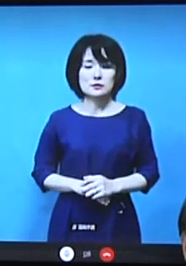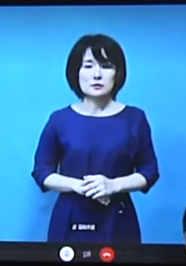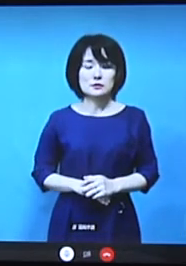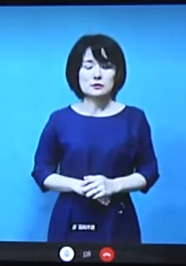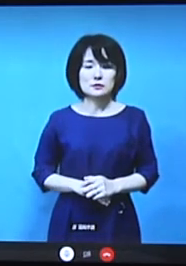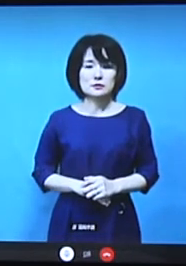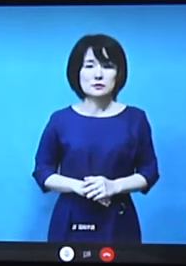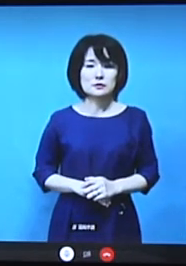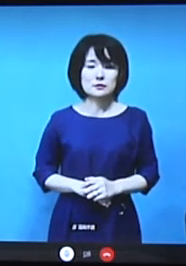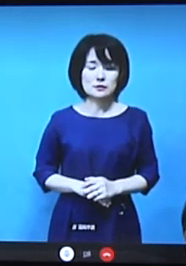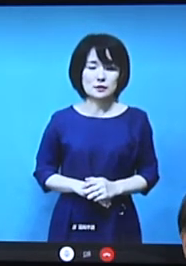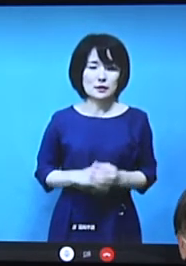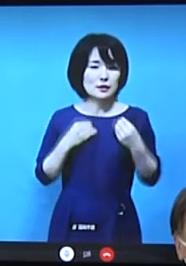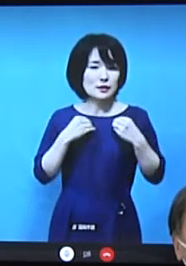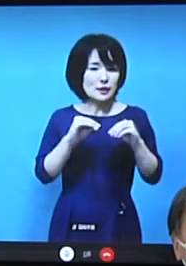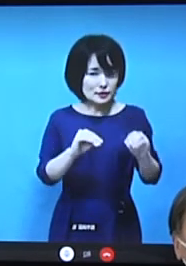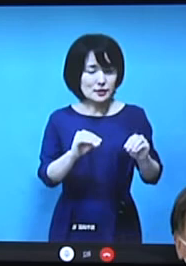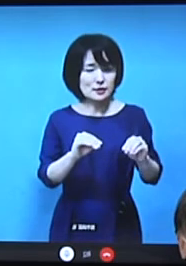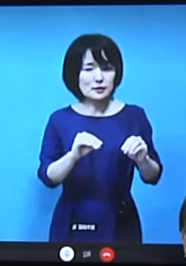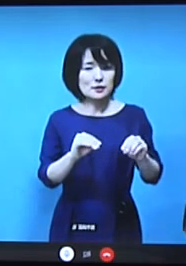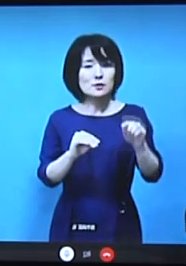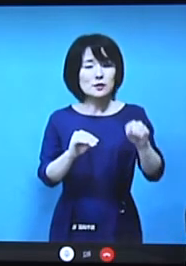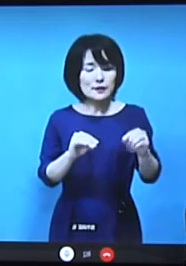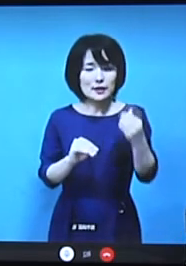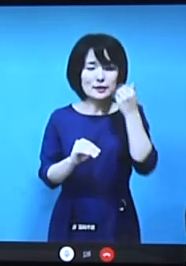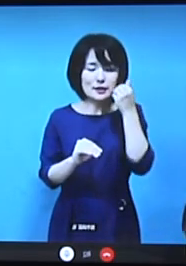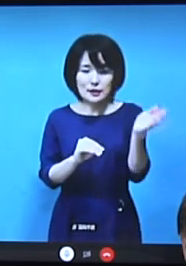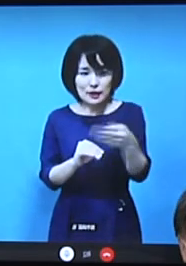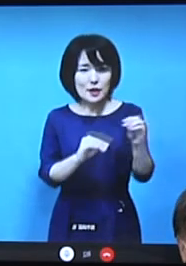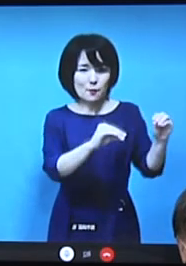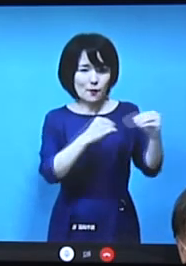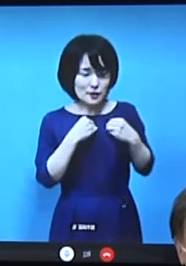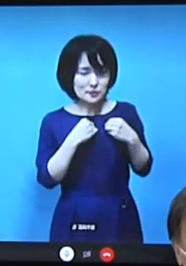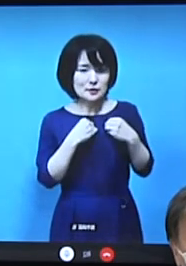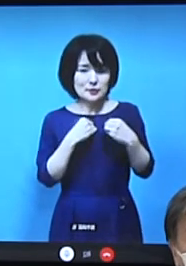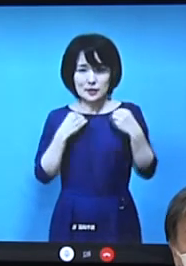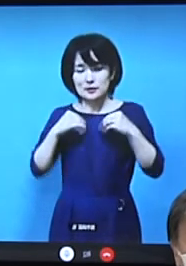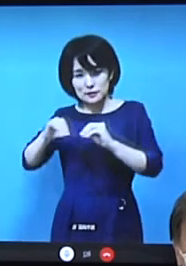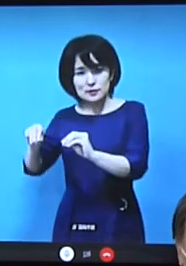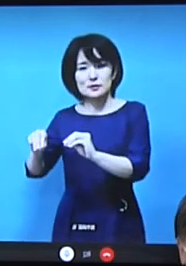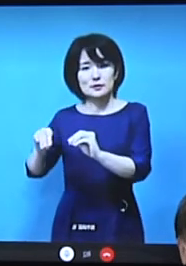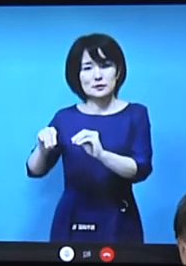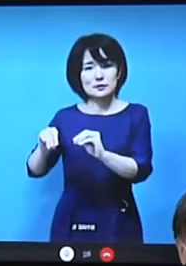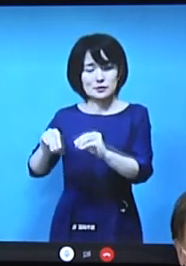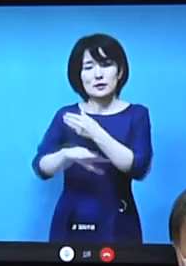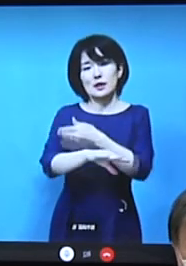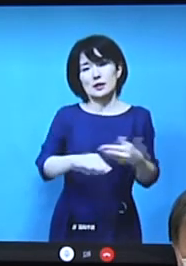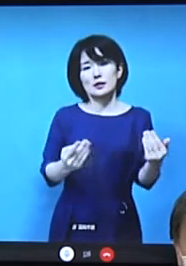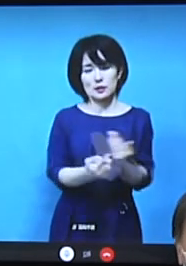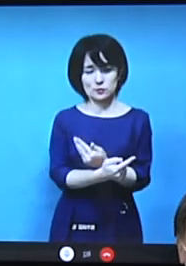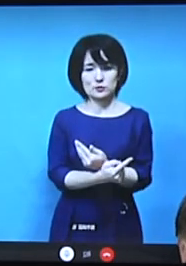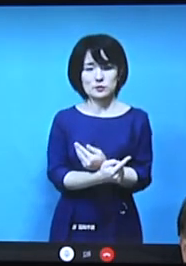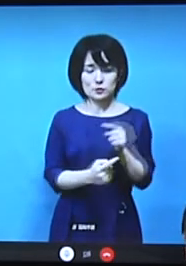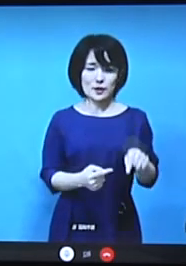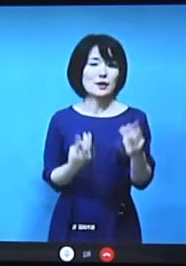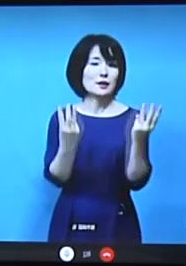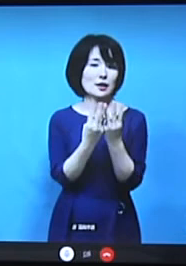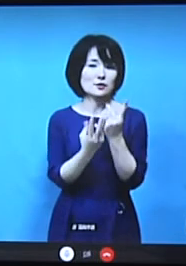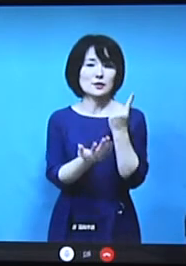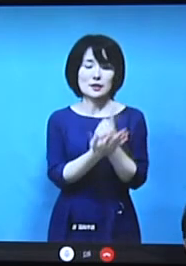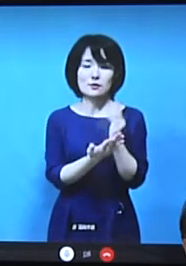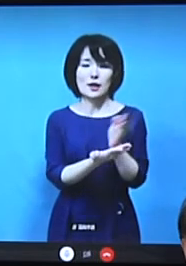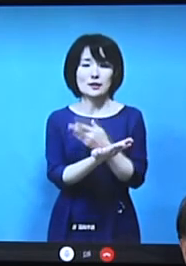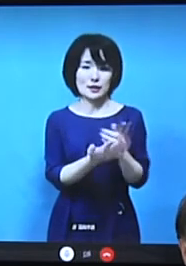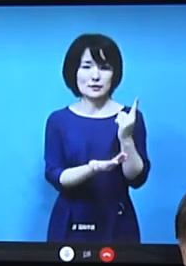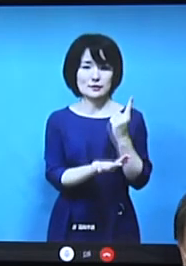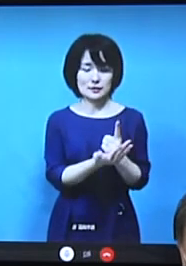感染は必ず誰かから誰かに感染して起こってますので、単に数だけではなくてですね、今ほど申し上げた通り